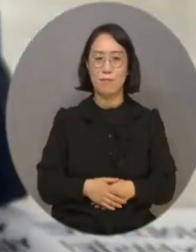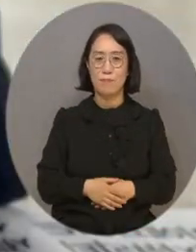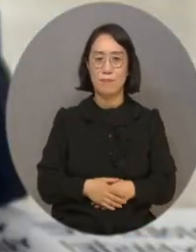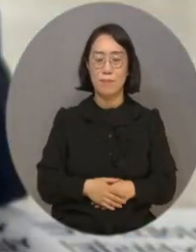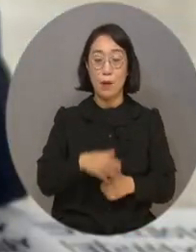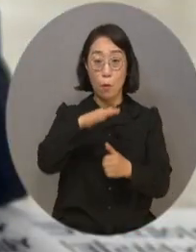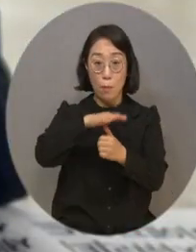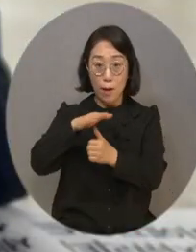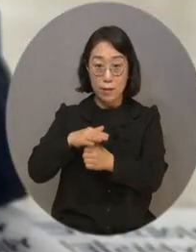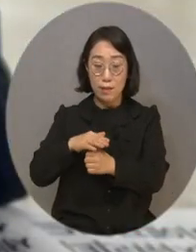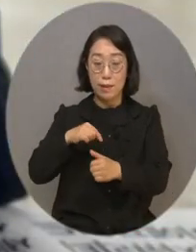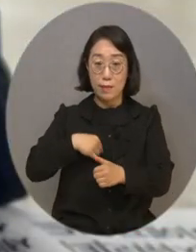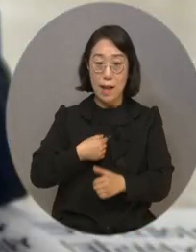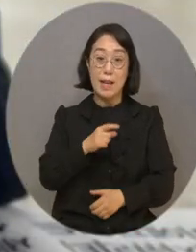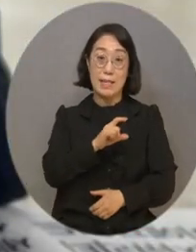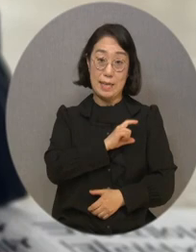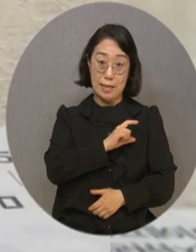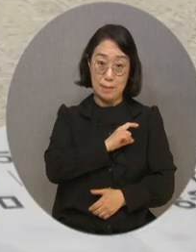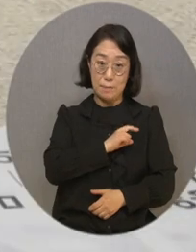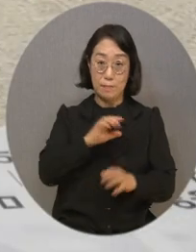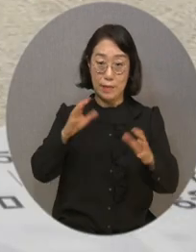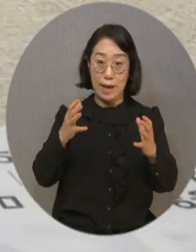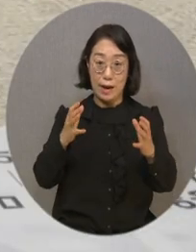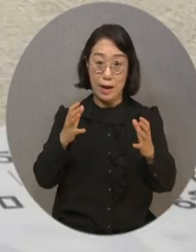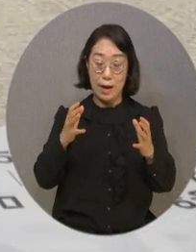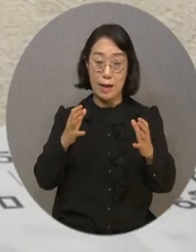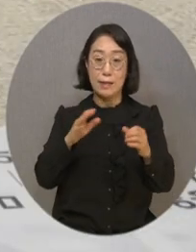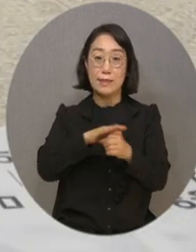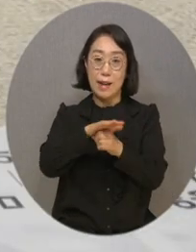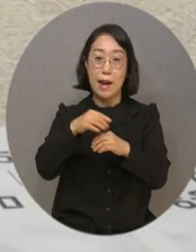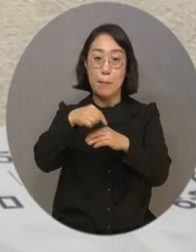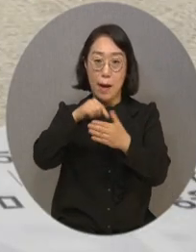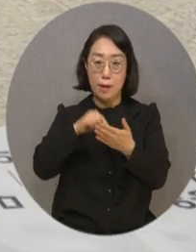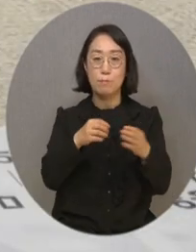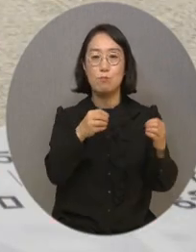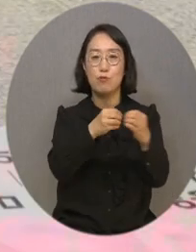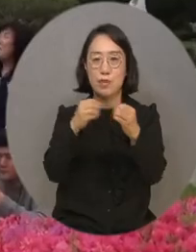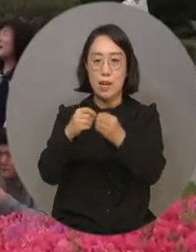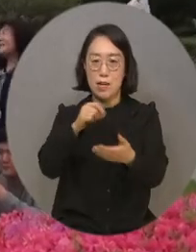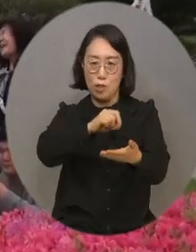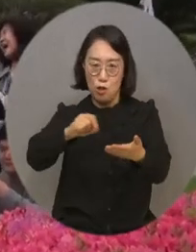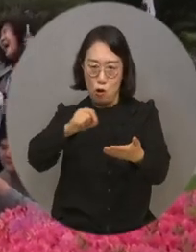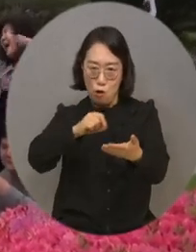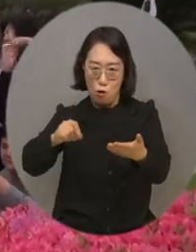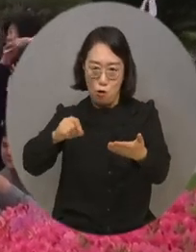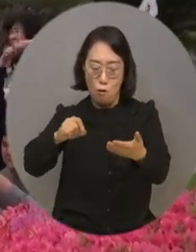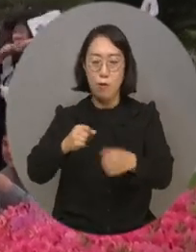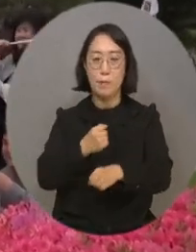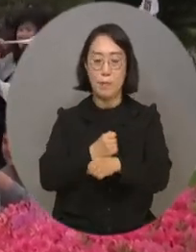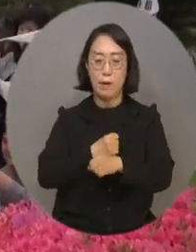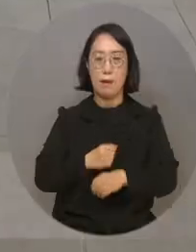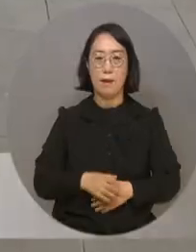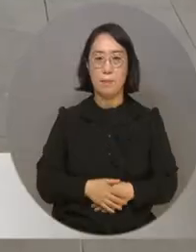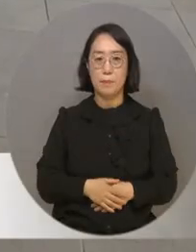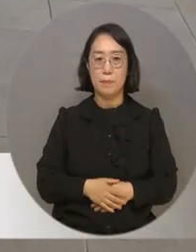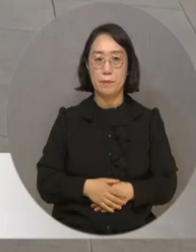들은 자신의 이름과 나라 사랑의 마음을 글로 표현하며 마음을 다져보기도 합니다.